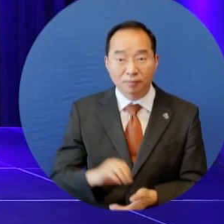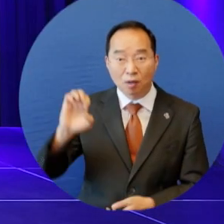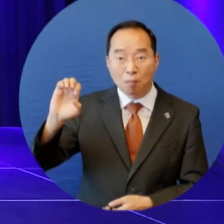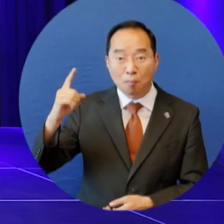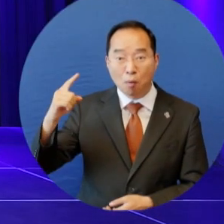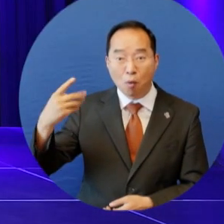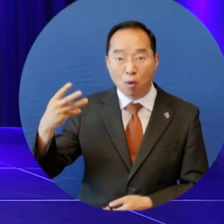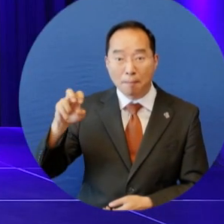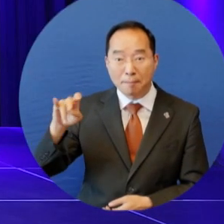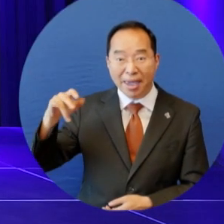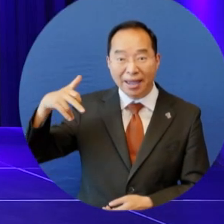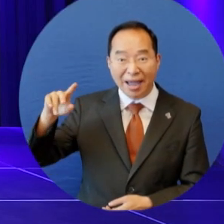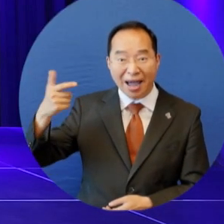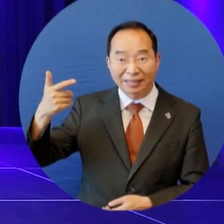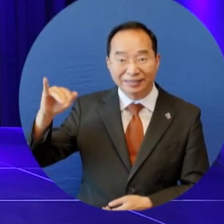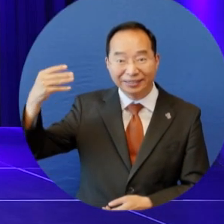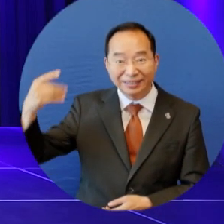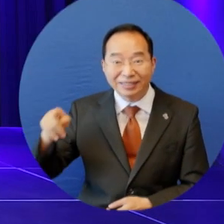보시다시피 폴 매카트니는요,